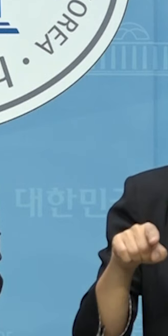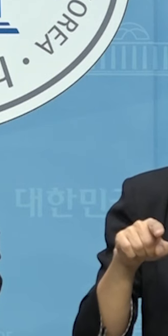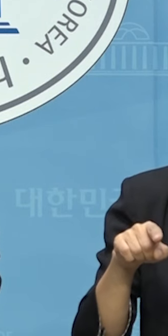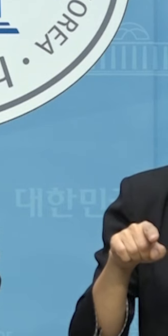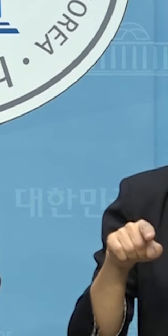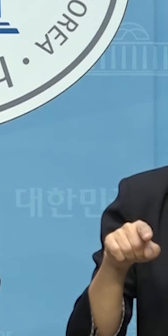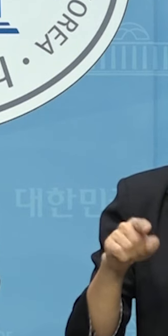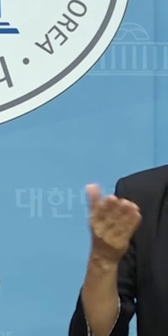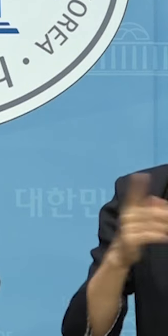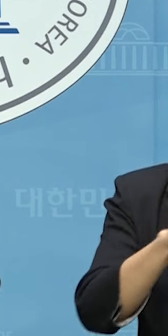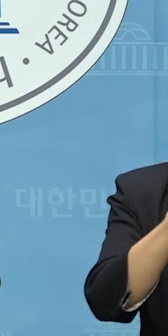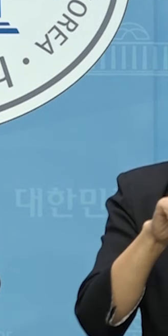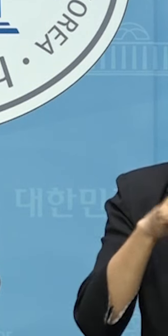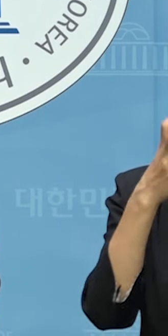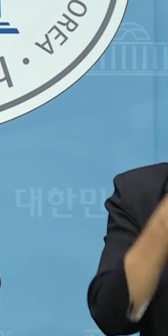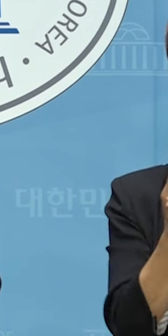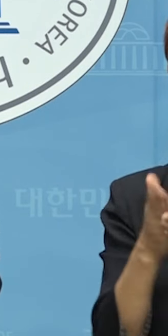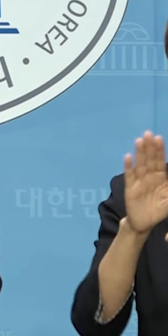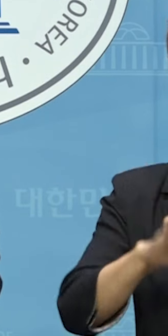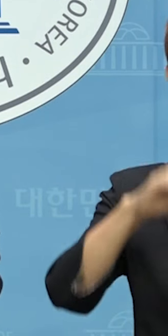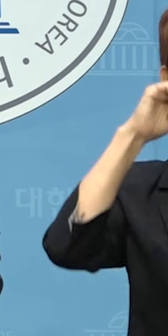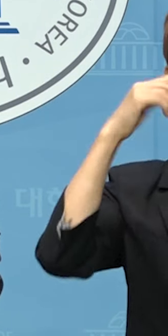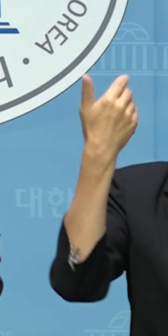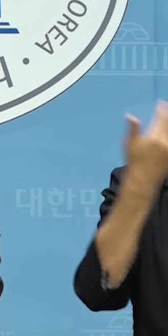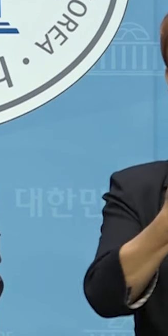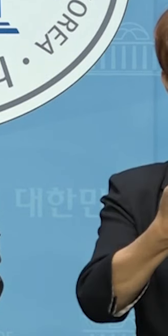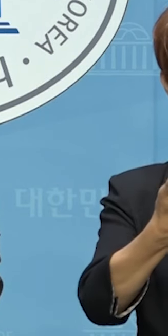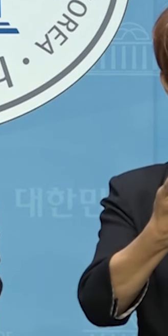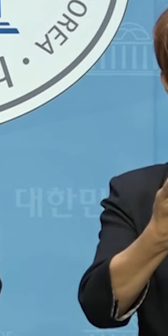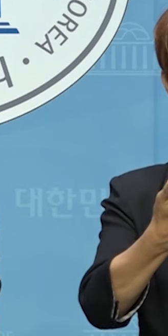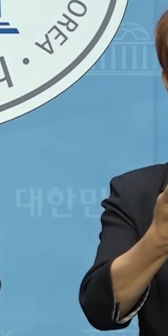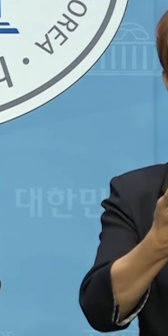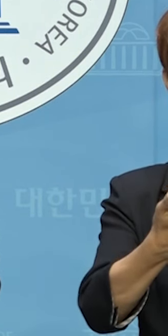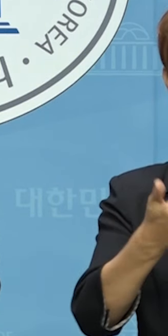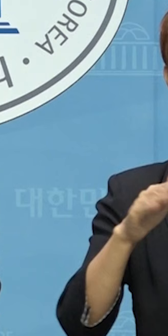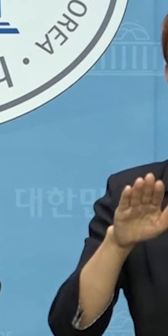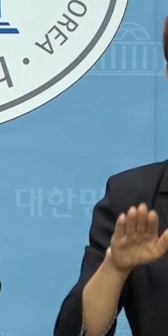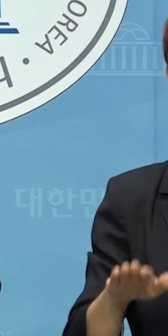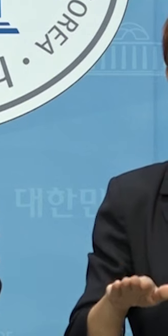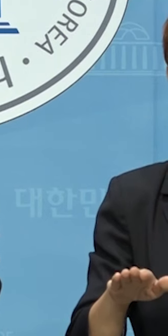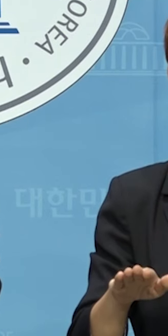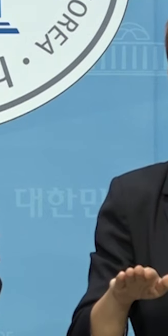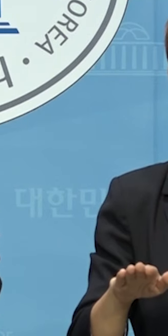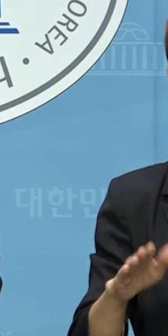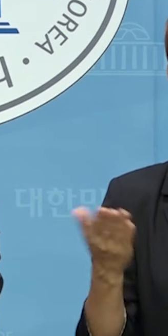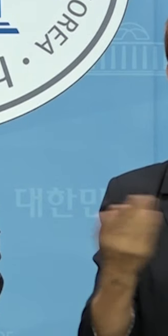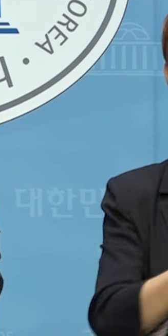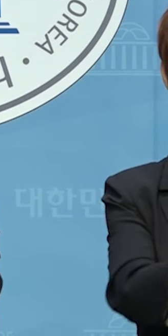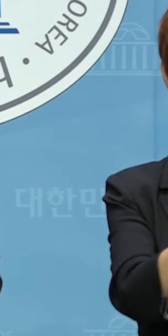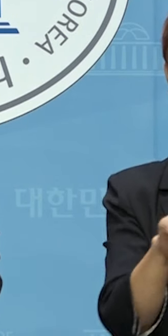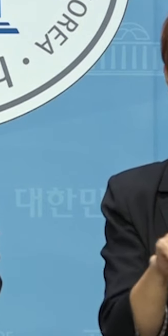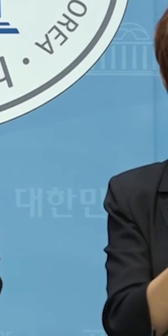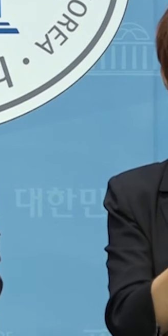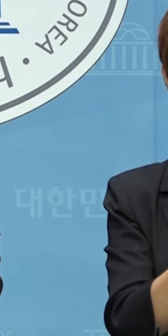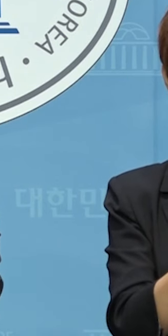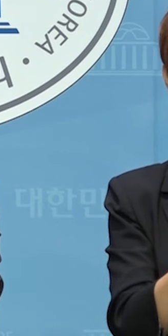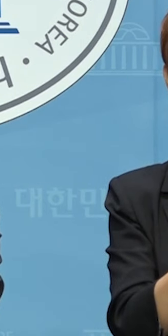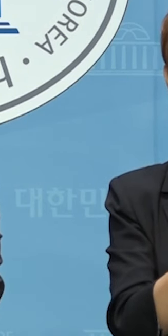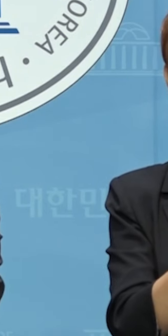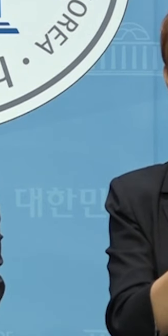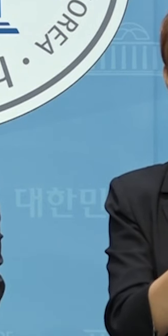허물어뜨릴 노조법 정에 단호히 반대하며 오늘 한노 일방 소위